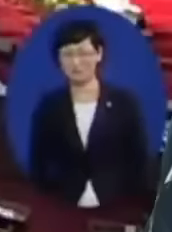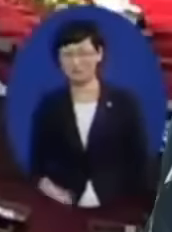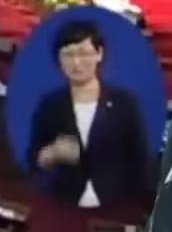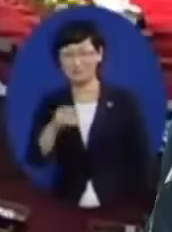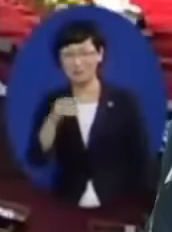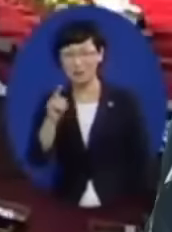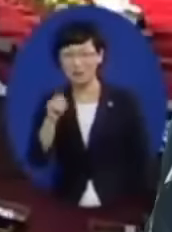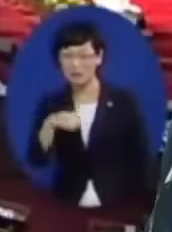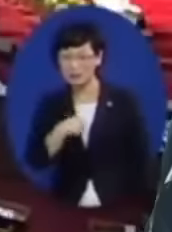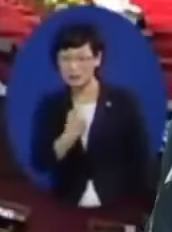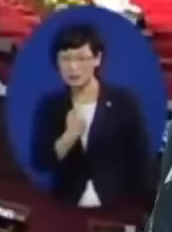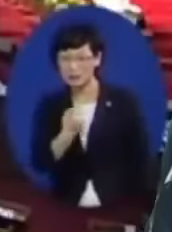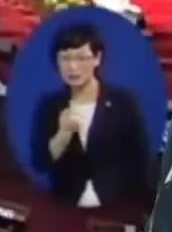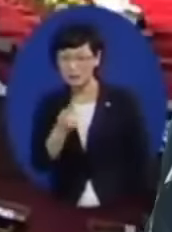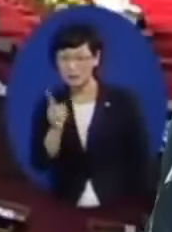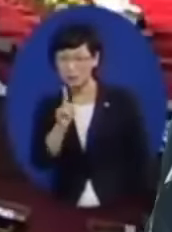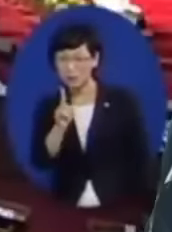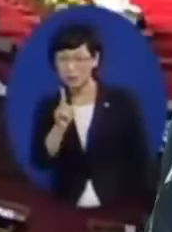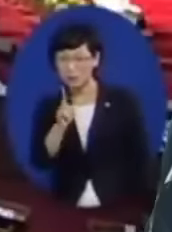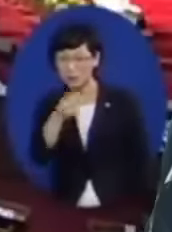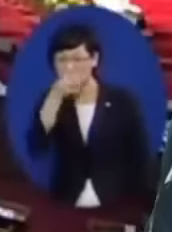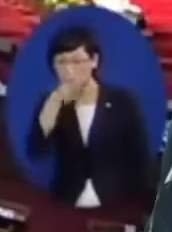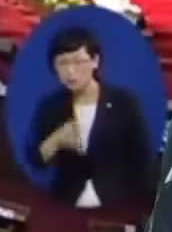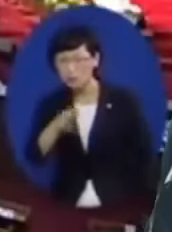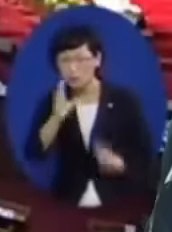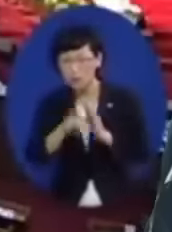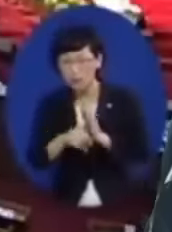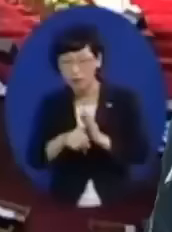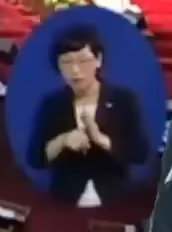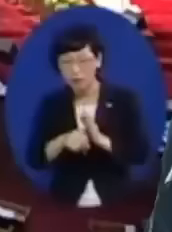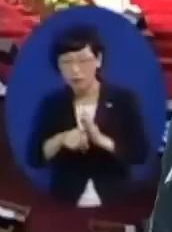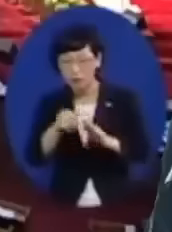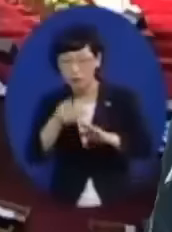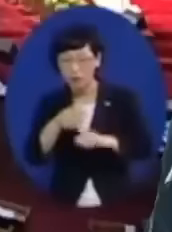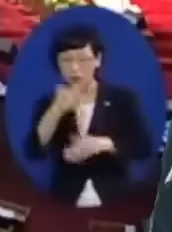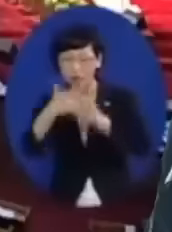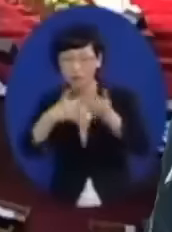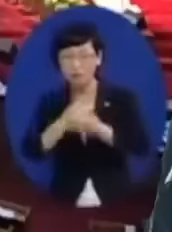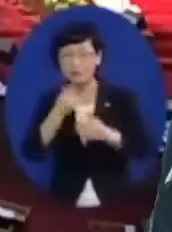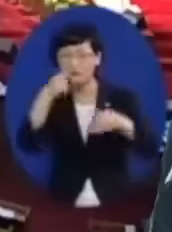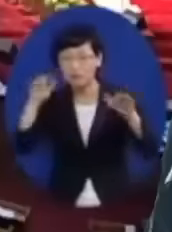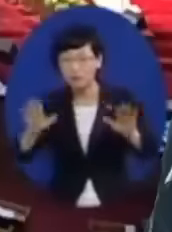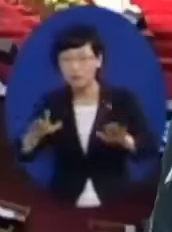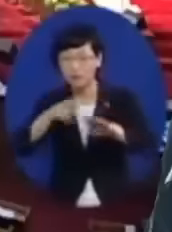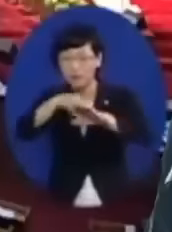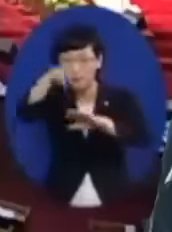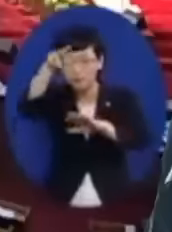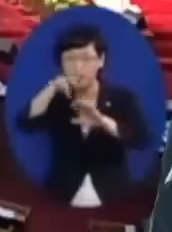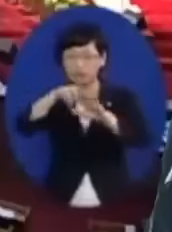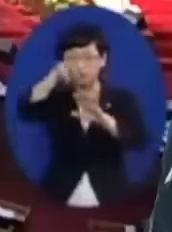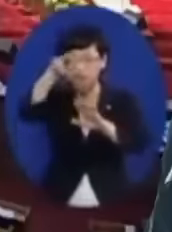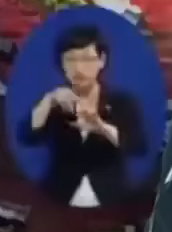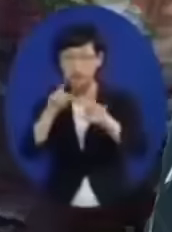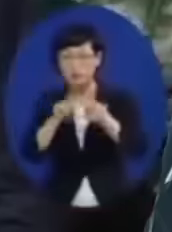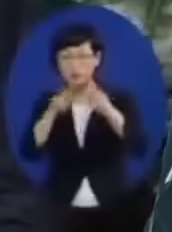자기 머리맡에 연결되어 하나님의 사자가 오르락내리락 하는 것을 보고 그는 아, 인생이란